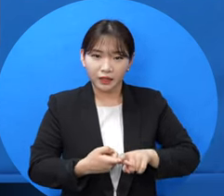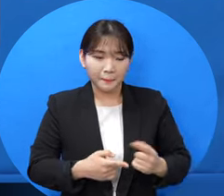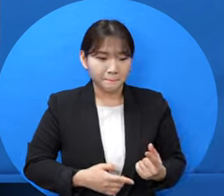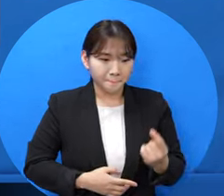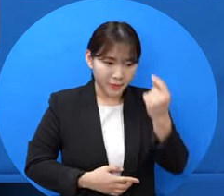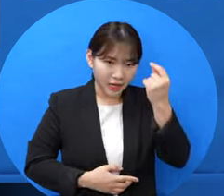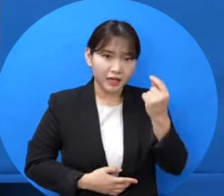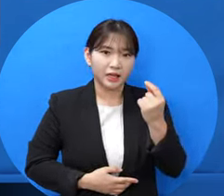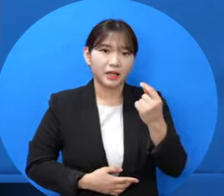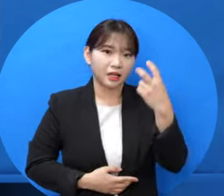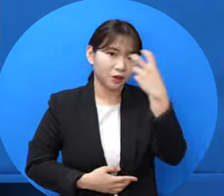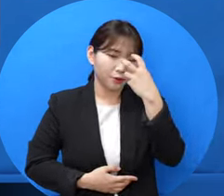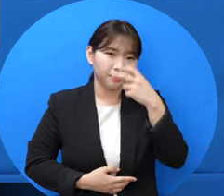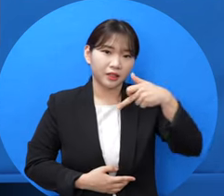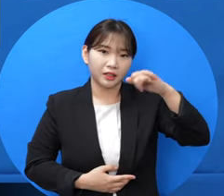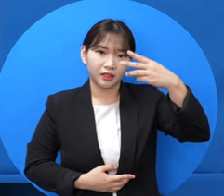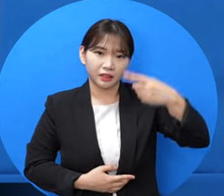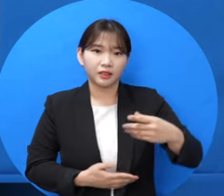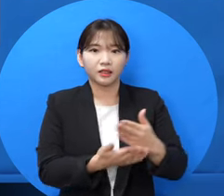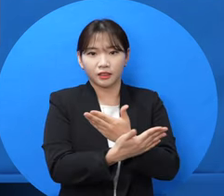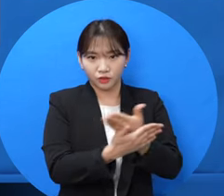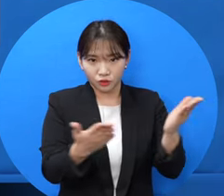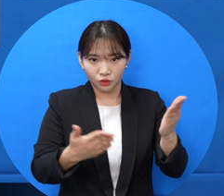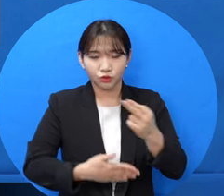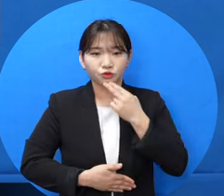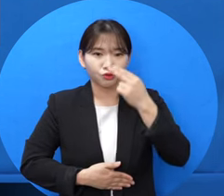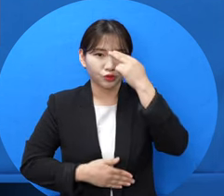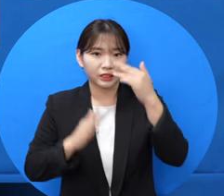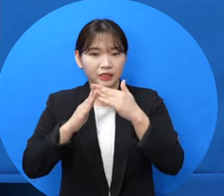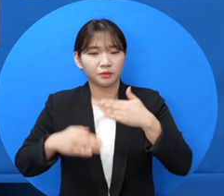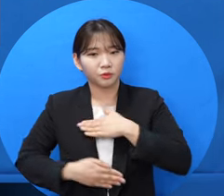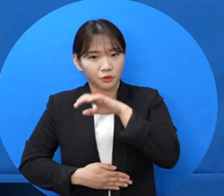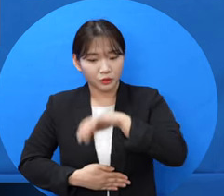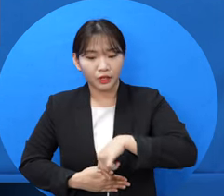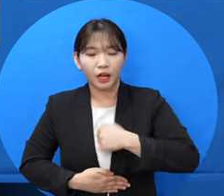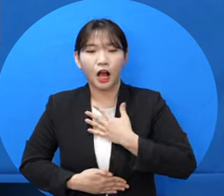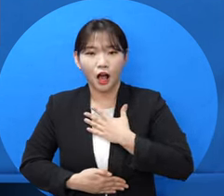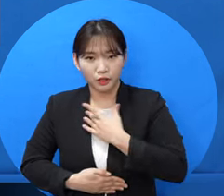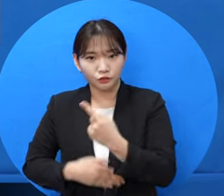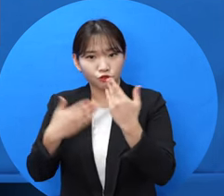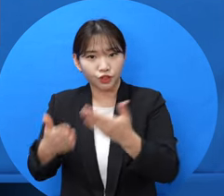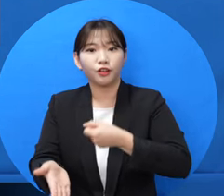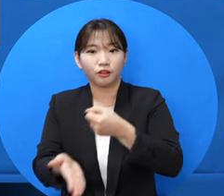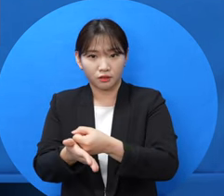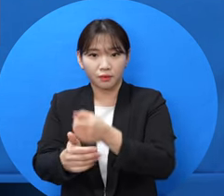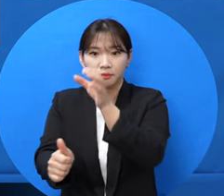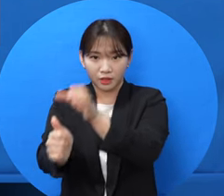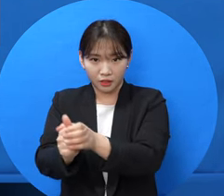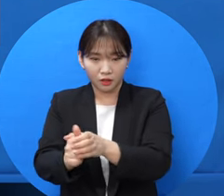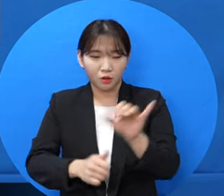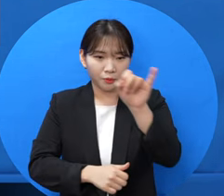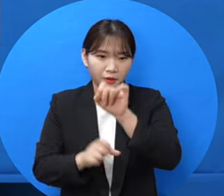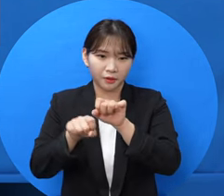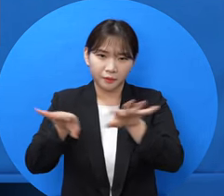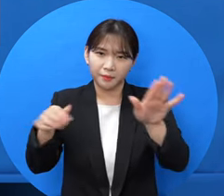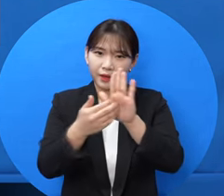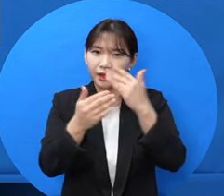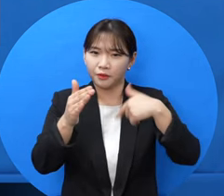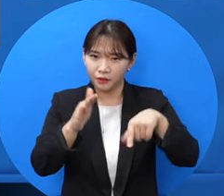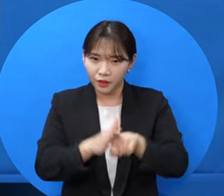신속 진단 키트 배부 유흥업소 뭐 역장 의 자유업 등 어미 그런 확산 방지를 위해